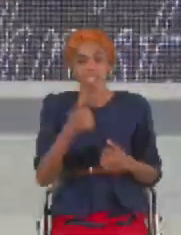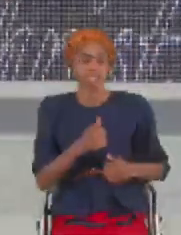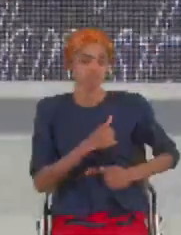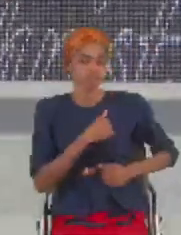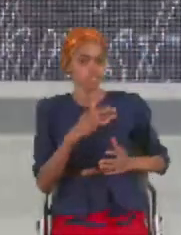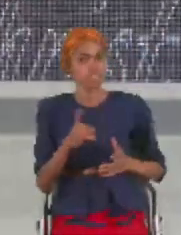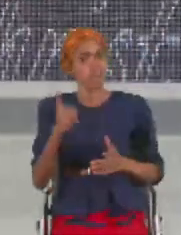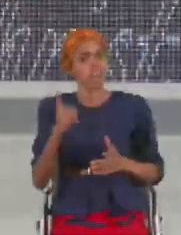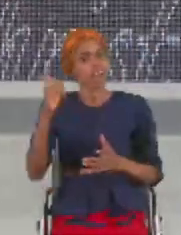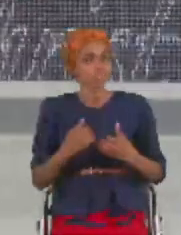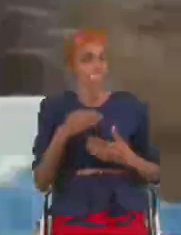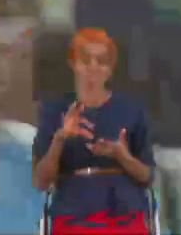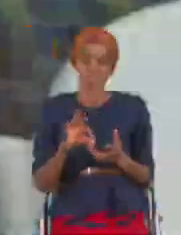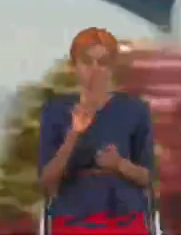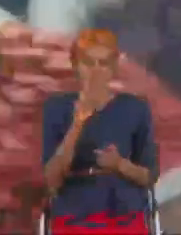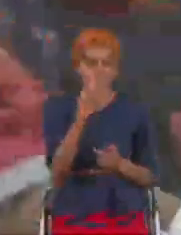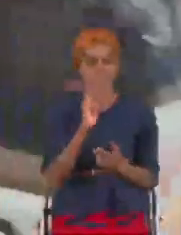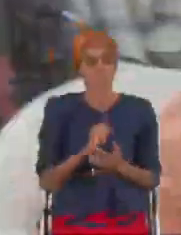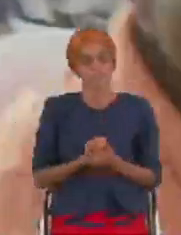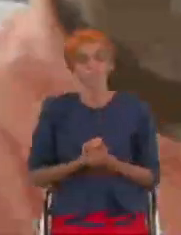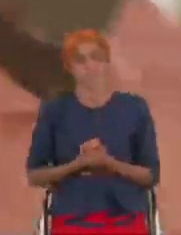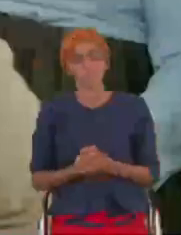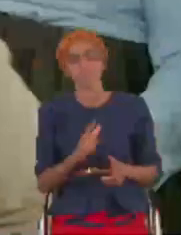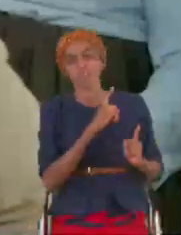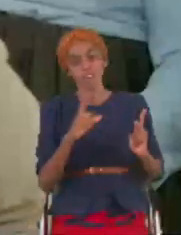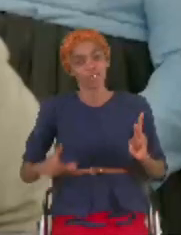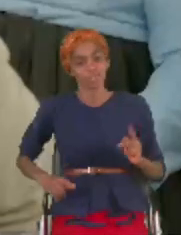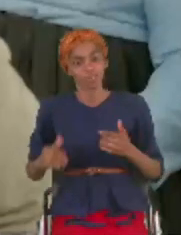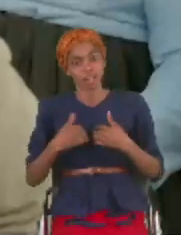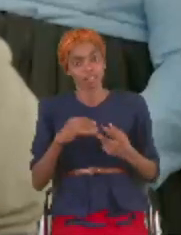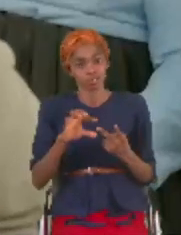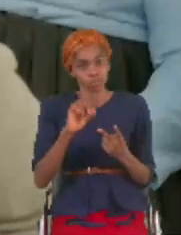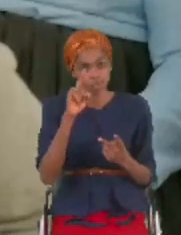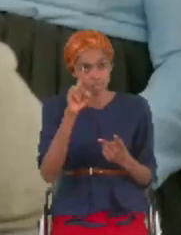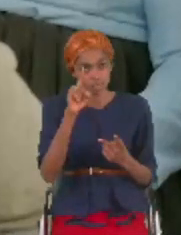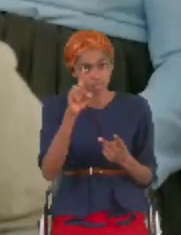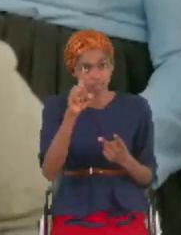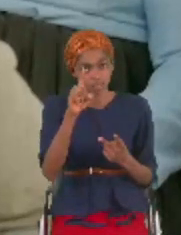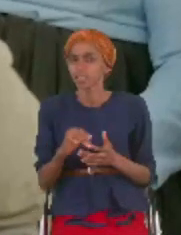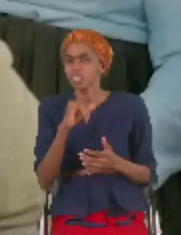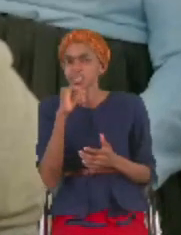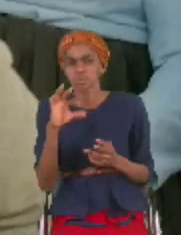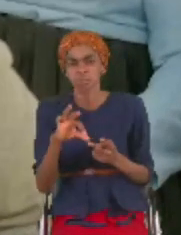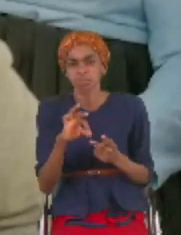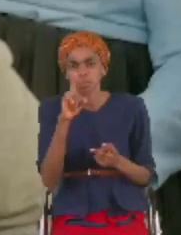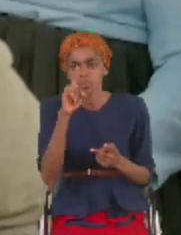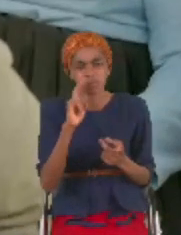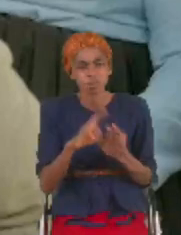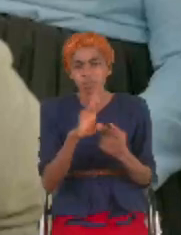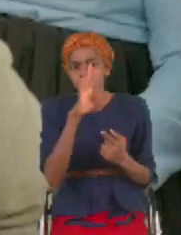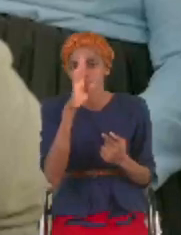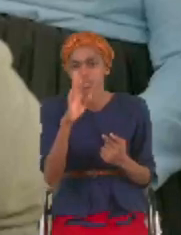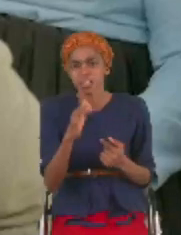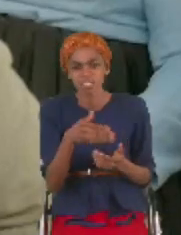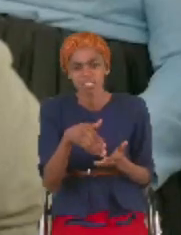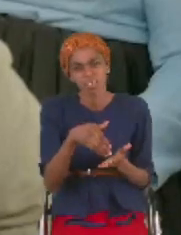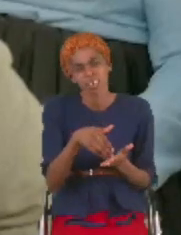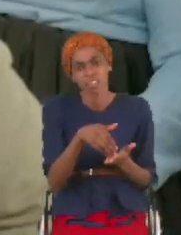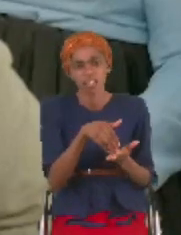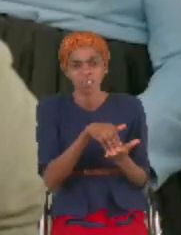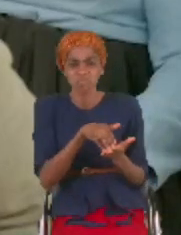dieu t'a choisi edit je tu as choisi il t'a pas choisi pour être